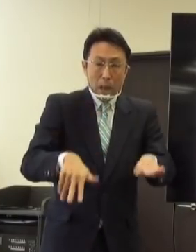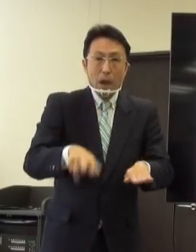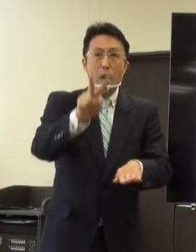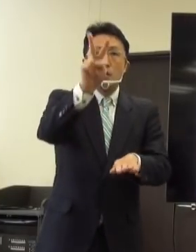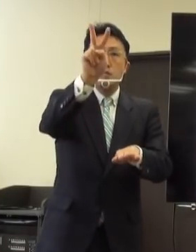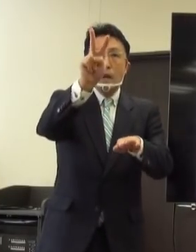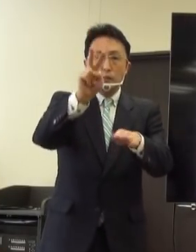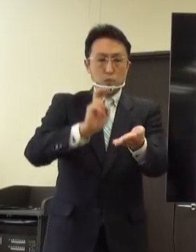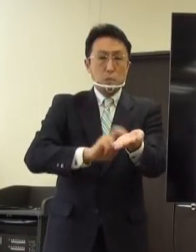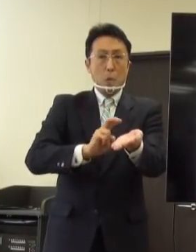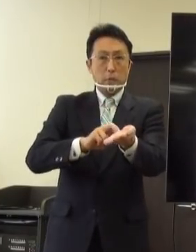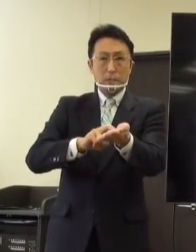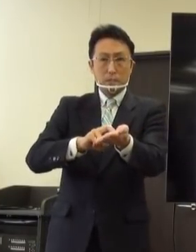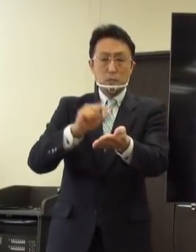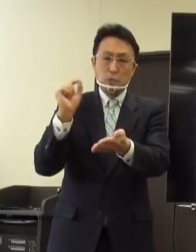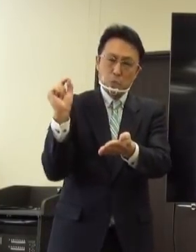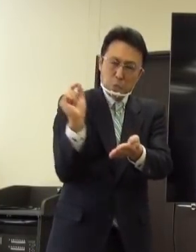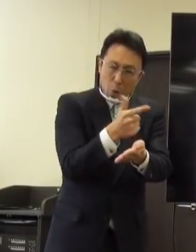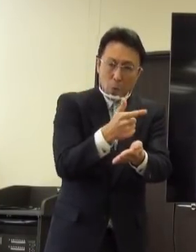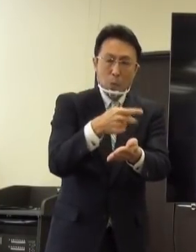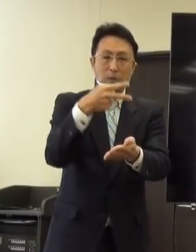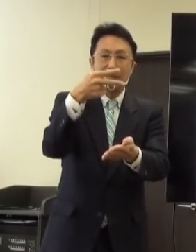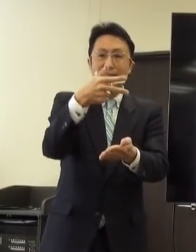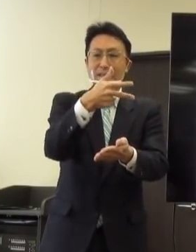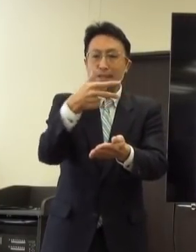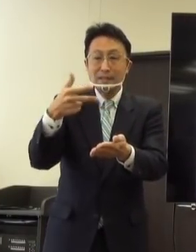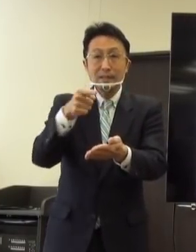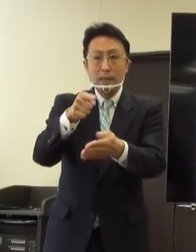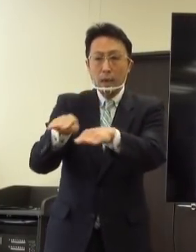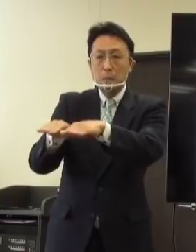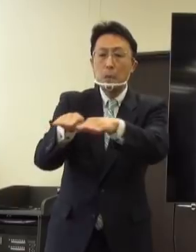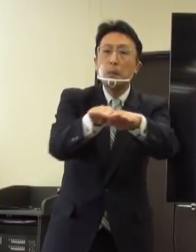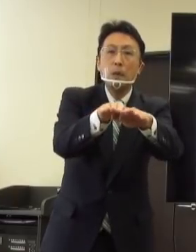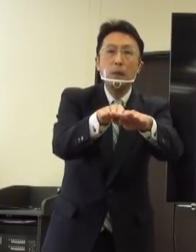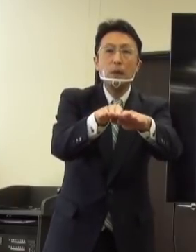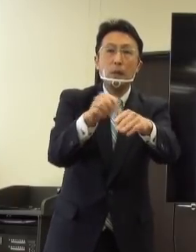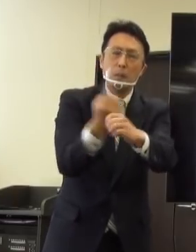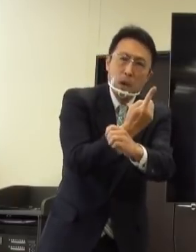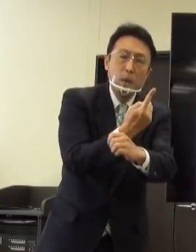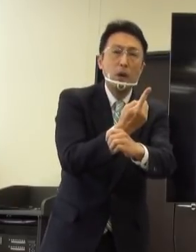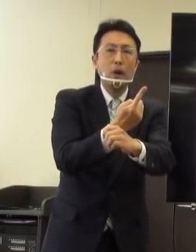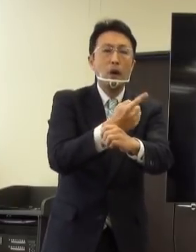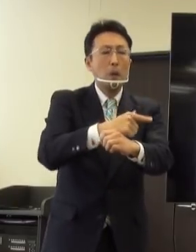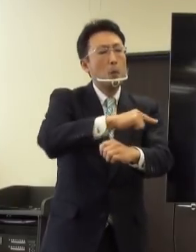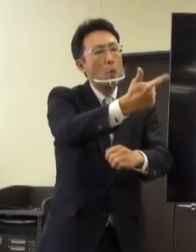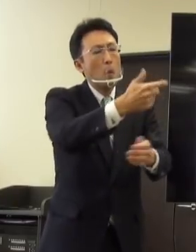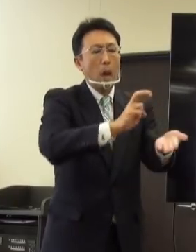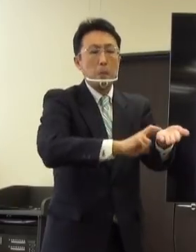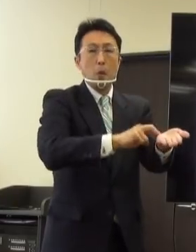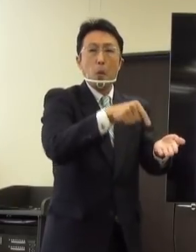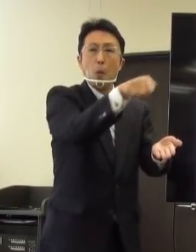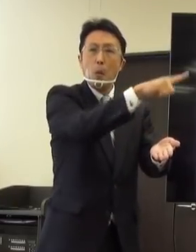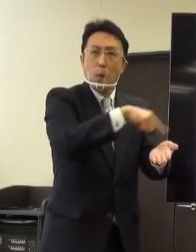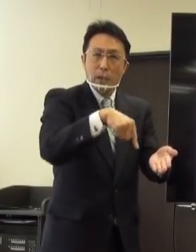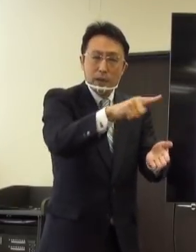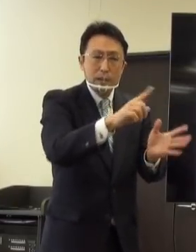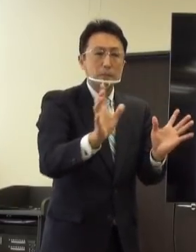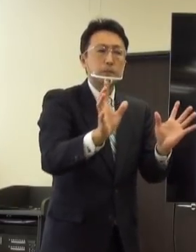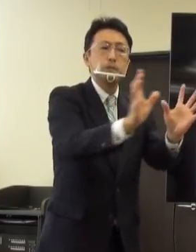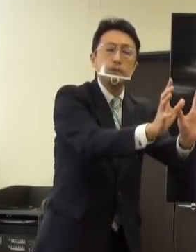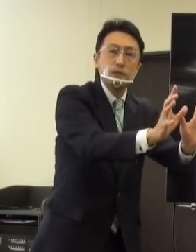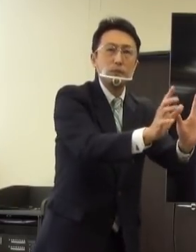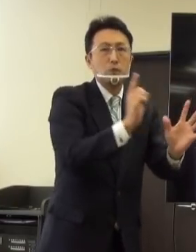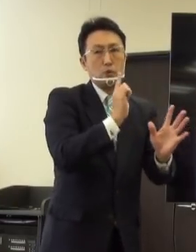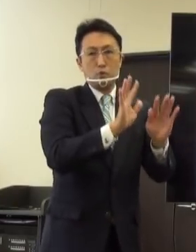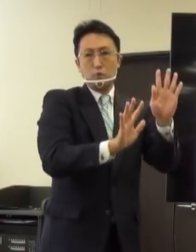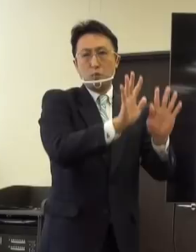病院が診療休止になったということで、さらに他の病院の皆さんにもしわ寄せがいきますし、厳しい